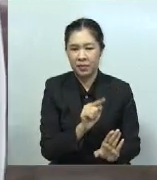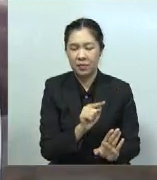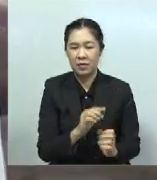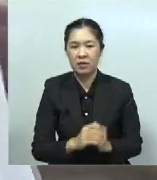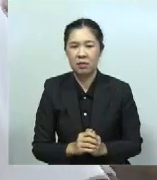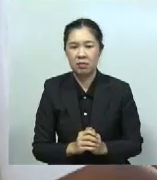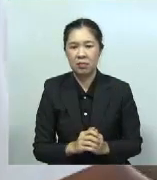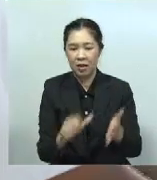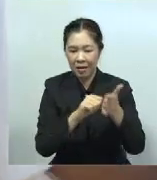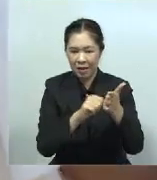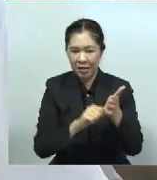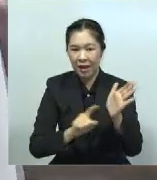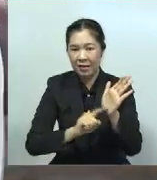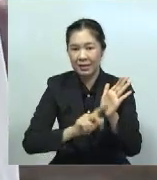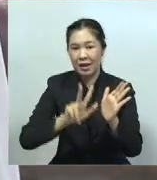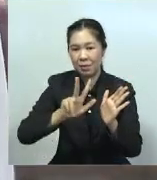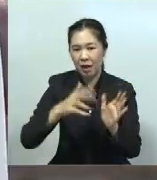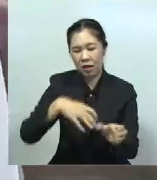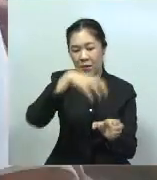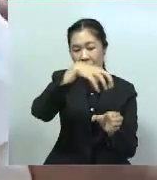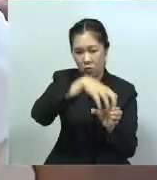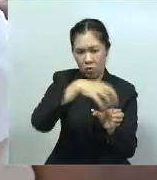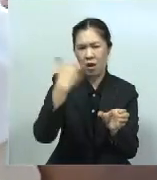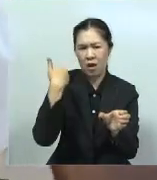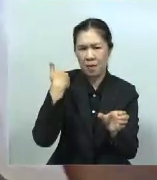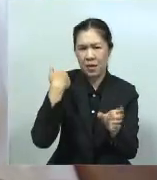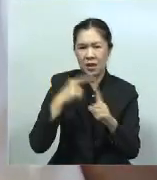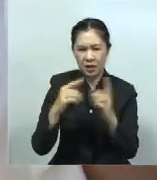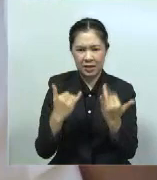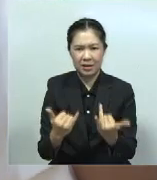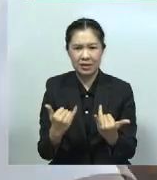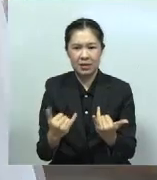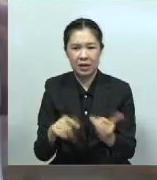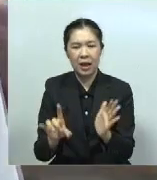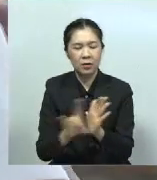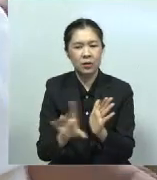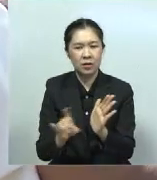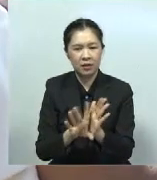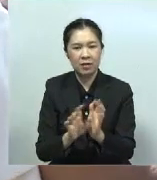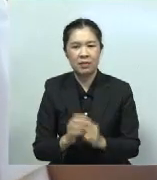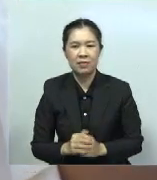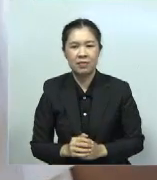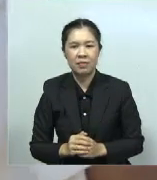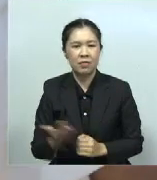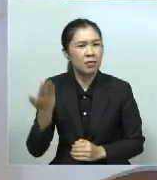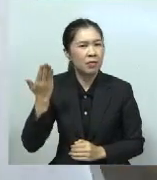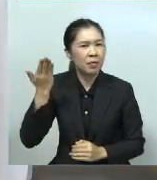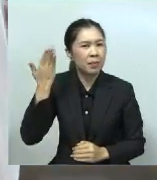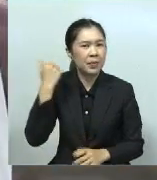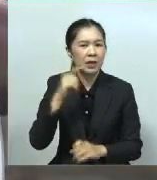การปรับปรุงก็คือมีหัวตลอด มีหัวตลอดเนี้ยอันนี้รู้สึกจะเปลี่ยนครั้งที่3ครั้งสุดท้ายก็ประมาณกับ20